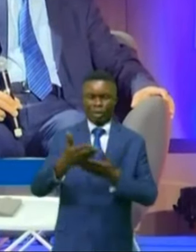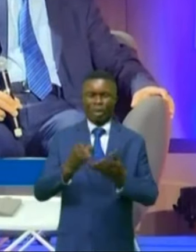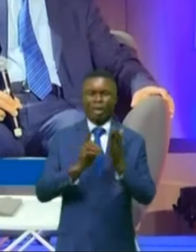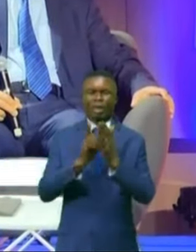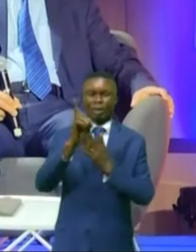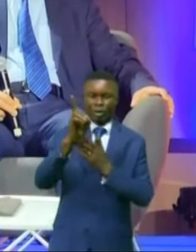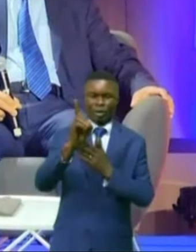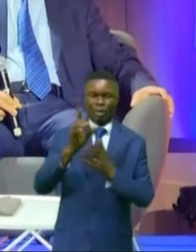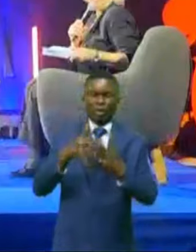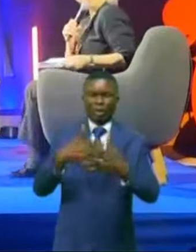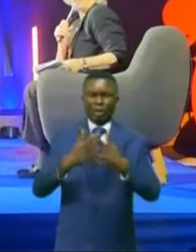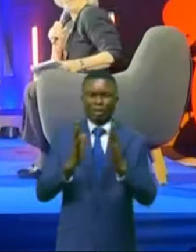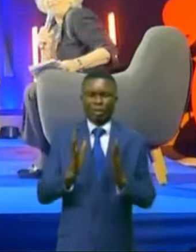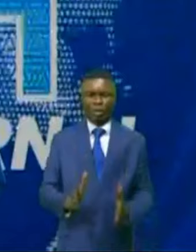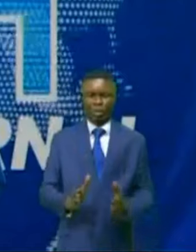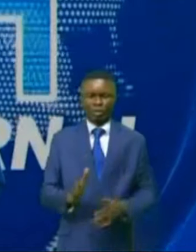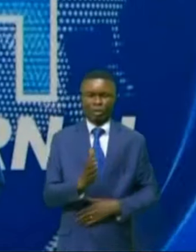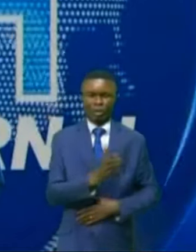de partenariats.